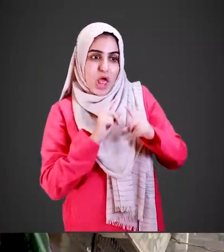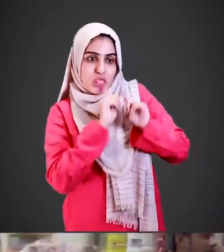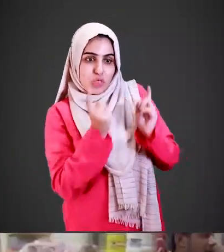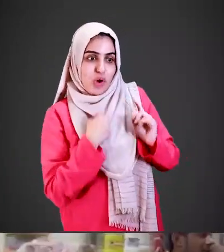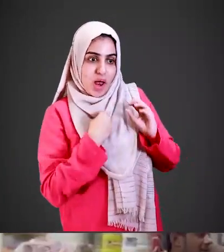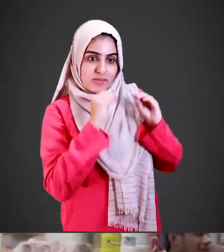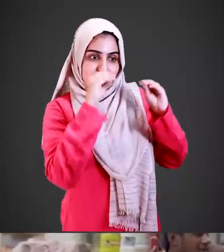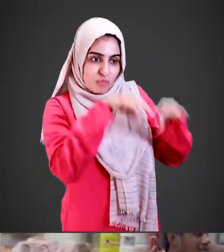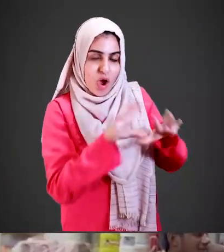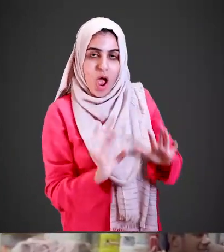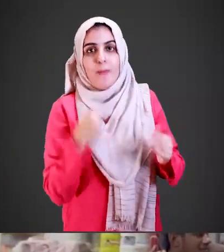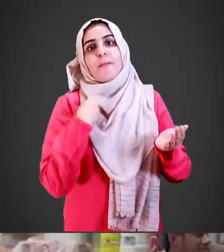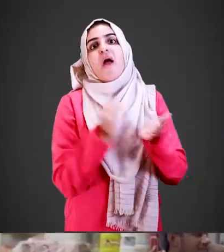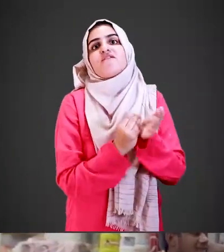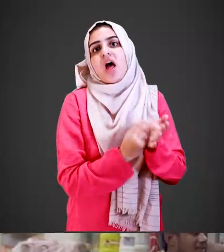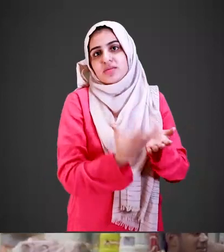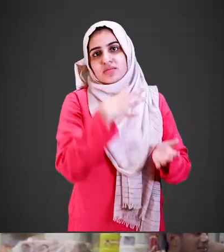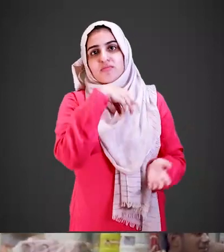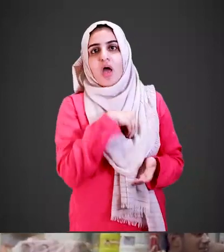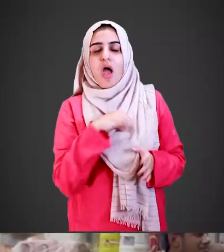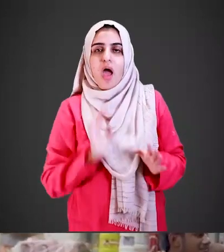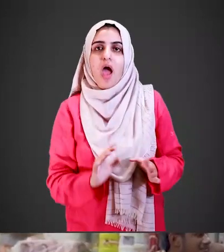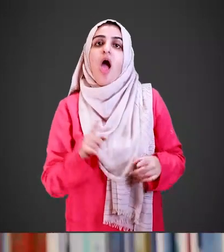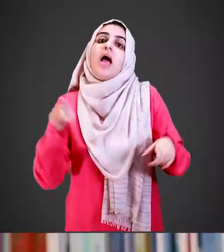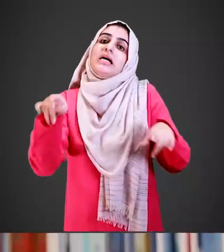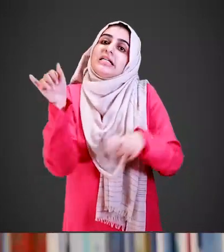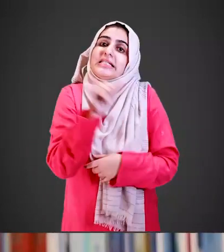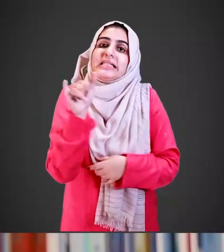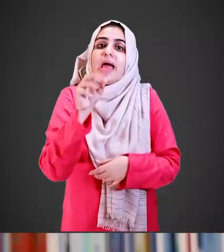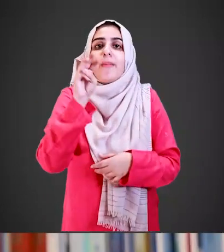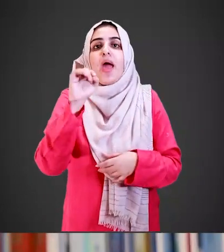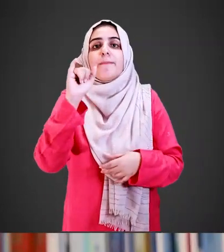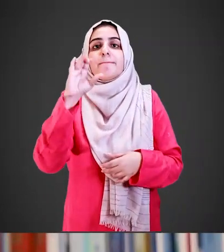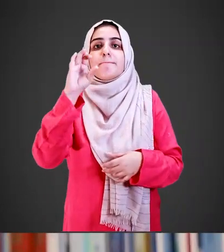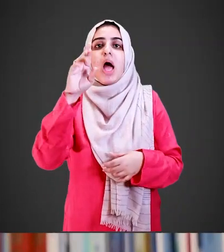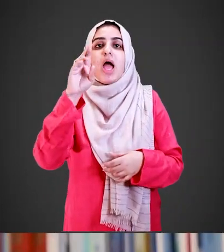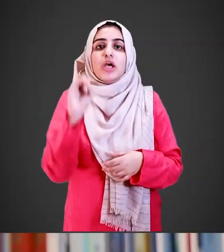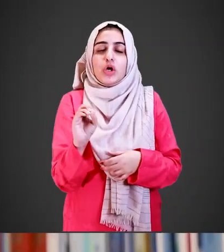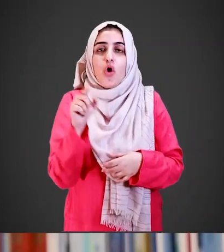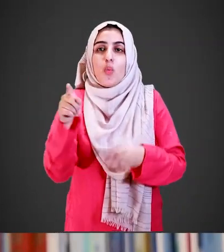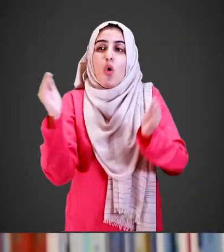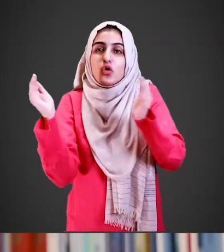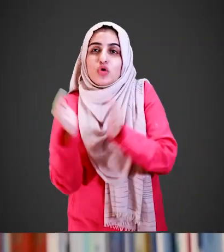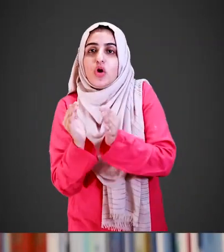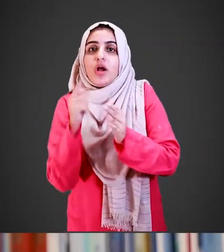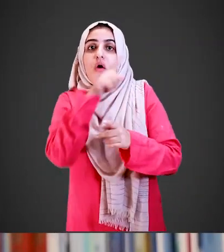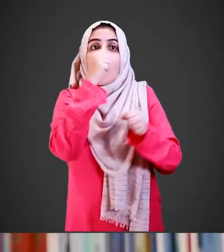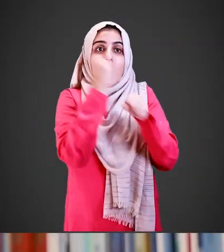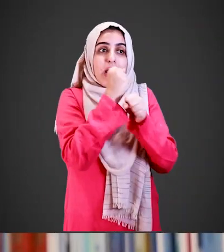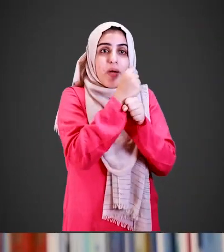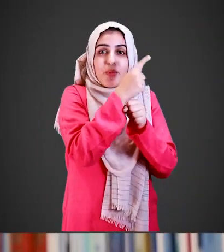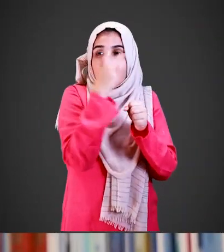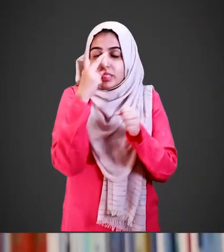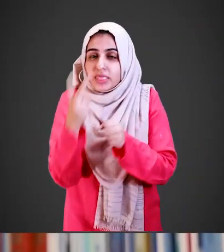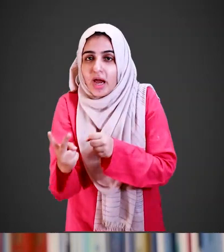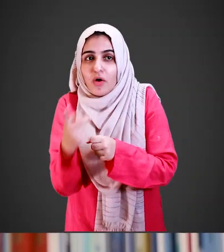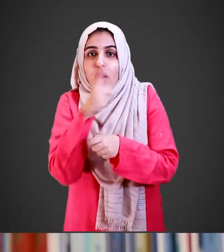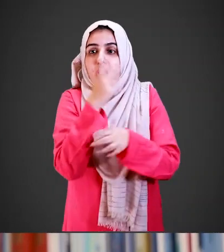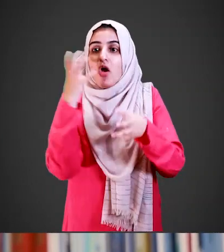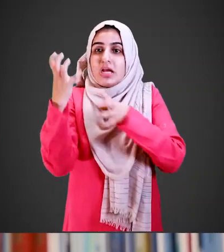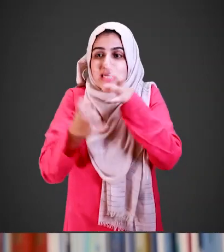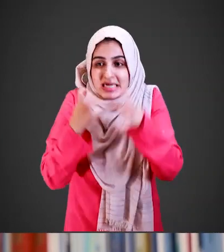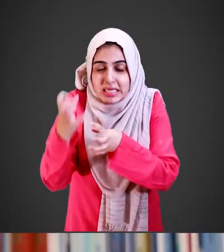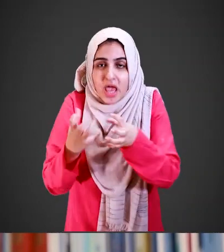تو اس کا مجھے فائدہ ہوگا۔ اسی طرح سے مائکرو اکنامکس ہے جس کے اندر گورنمنٹ جو ہے وہ کس طرح سے جو آپ کے انپٹس